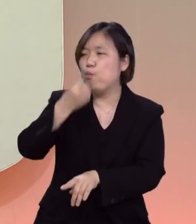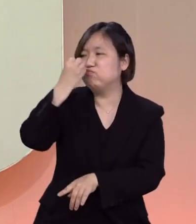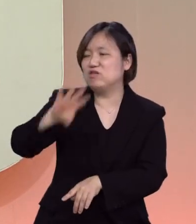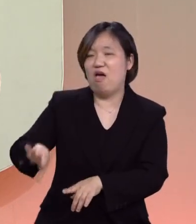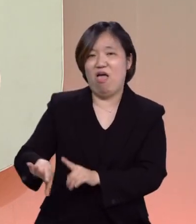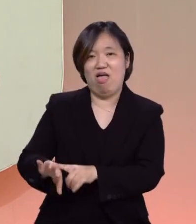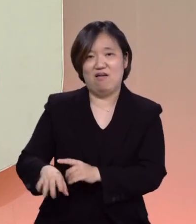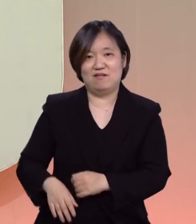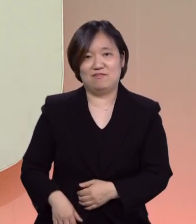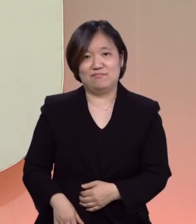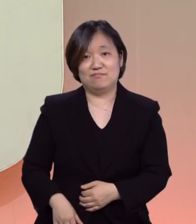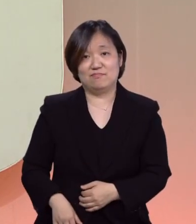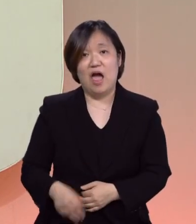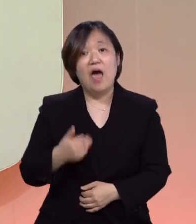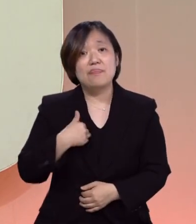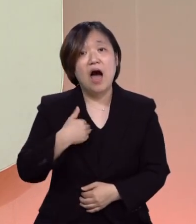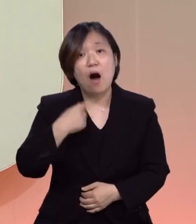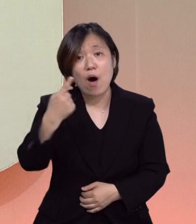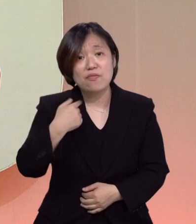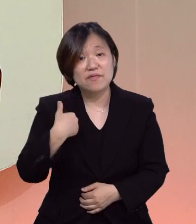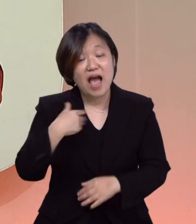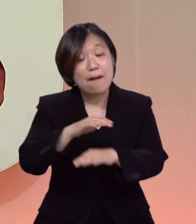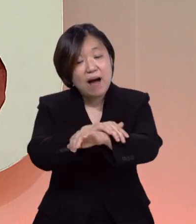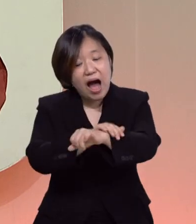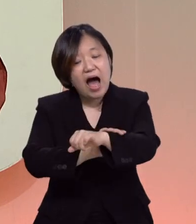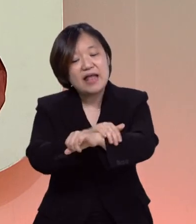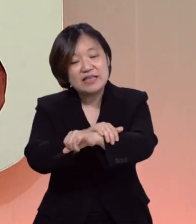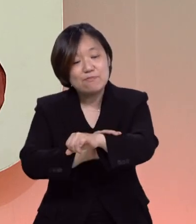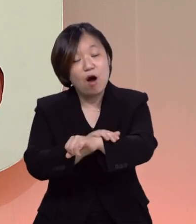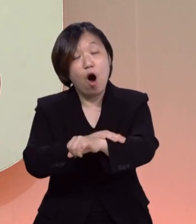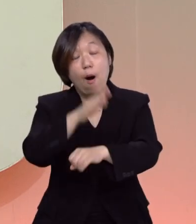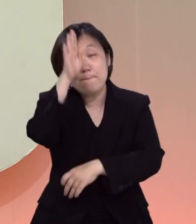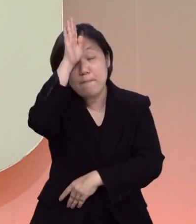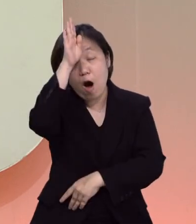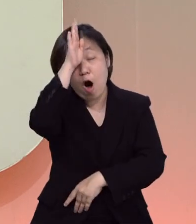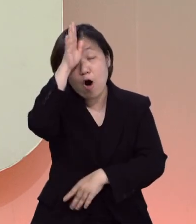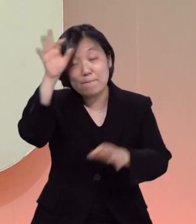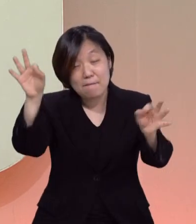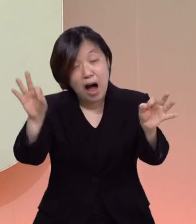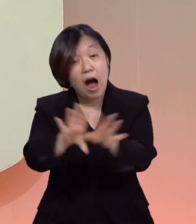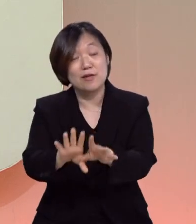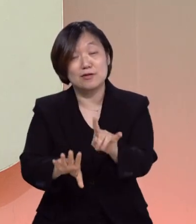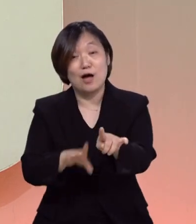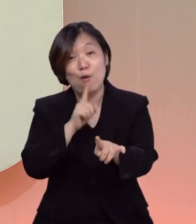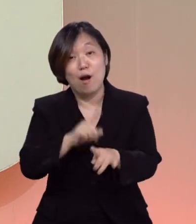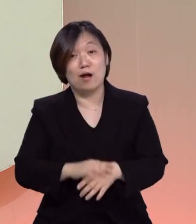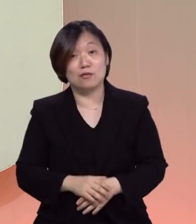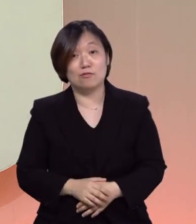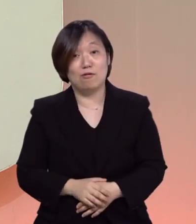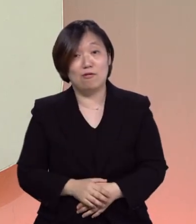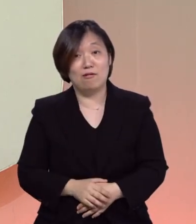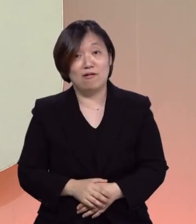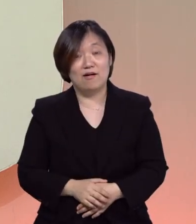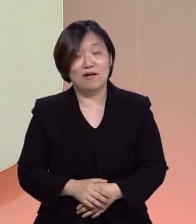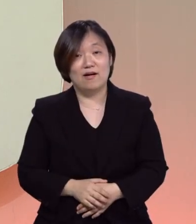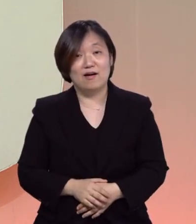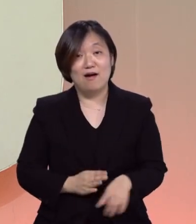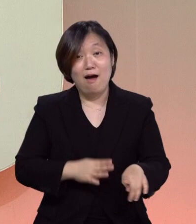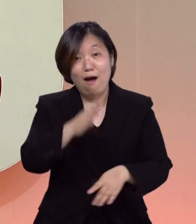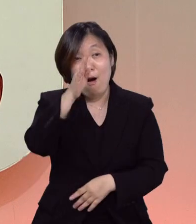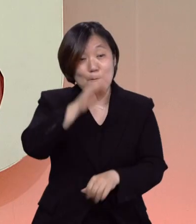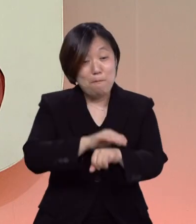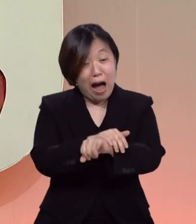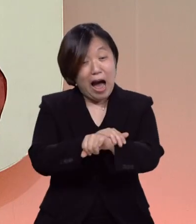자기만 찾아와서 자기가 만져주면 모든 병이 낫는다느니 아니 그러면 가서 노벨상을 받아야지 왜